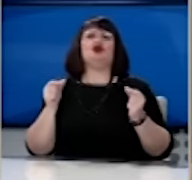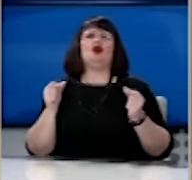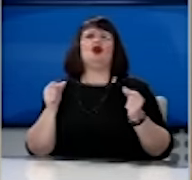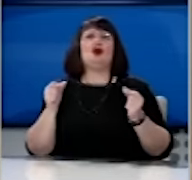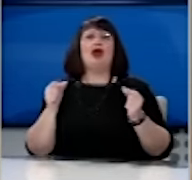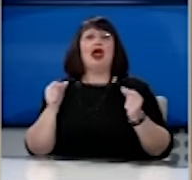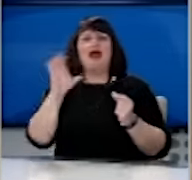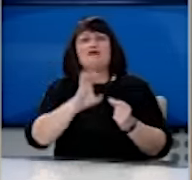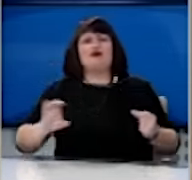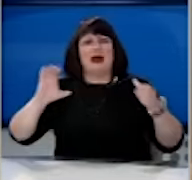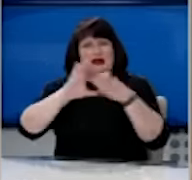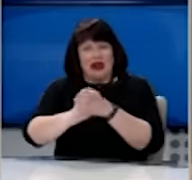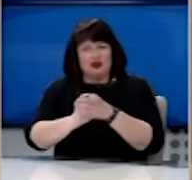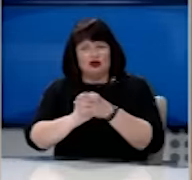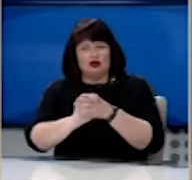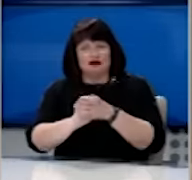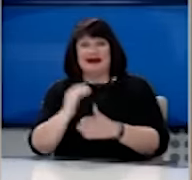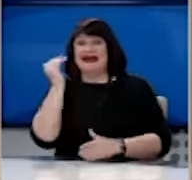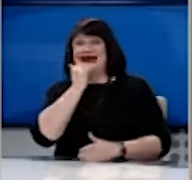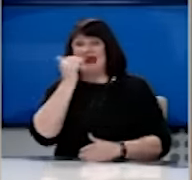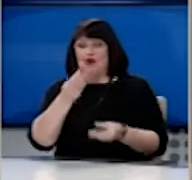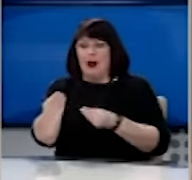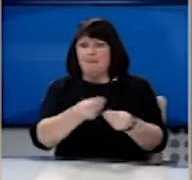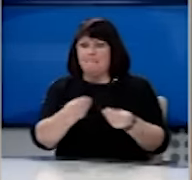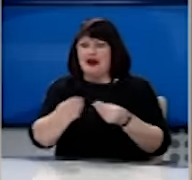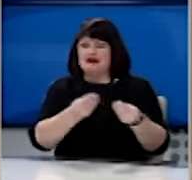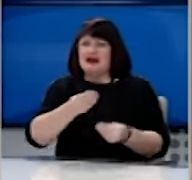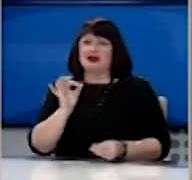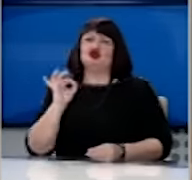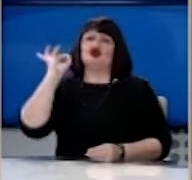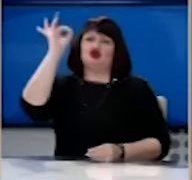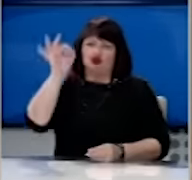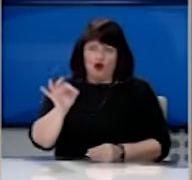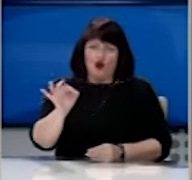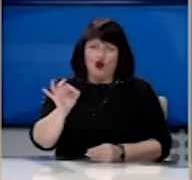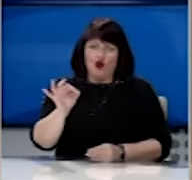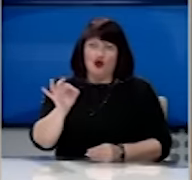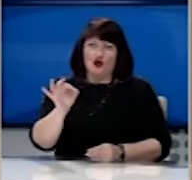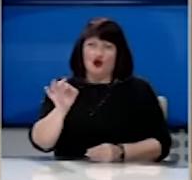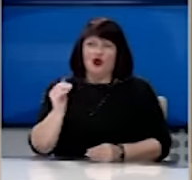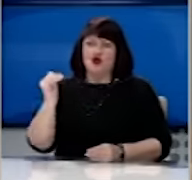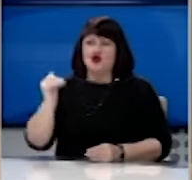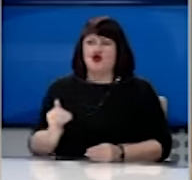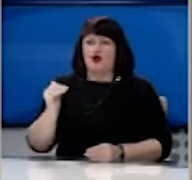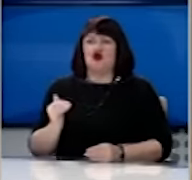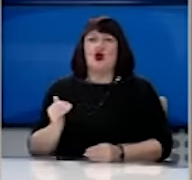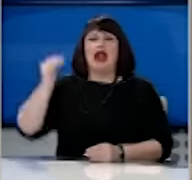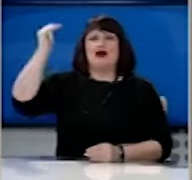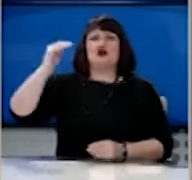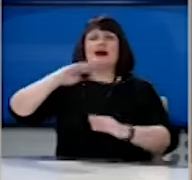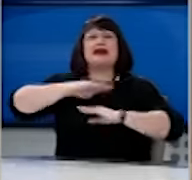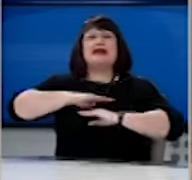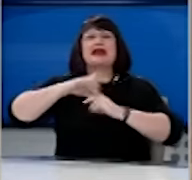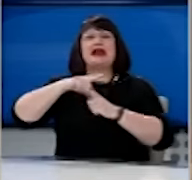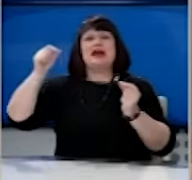Ένωσης, επιχειρείται να επιταχυνθεί το παζάρι με στόχο την ενίσχυση της νοτιοανατολικής πτέρυγας του ΝΑΤΟ